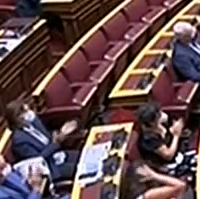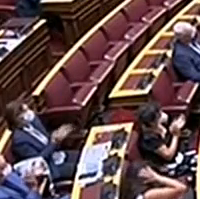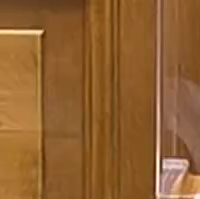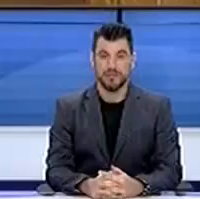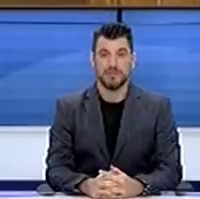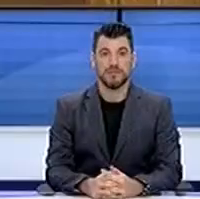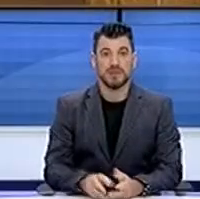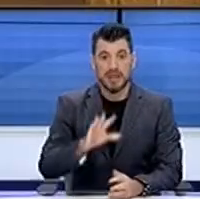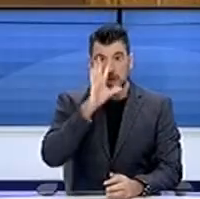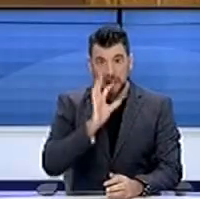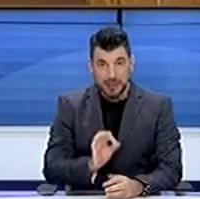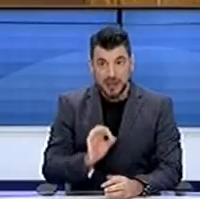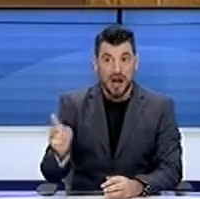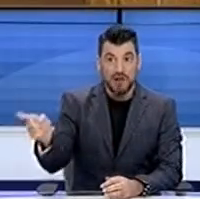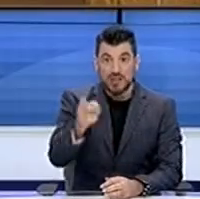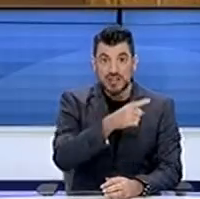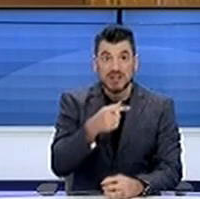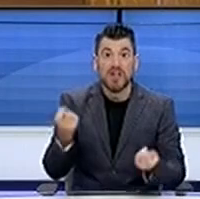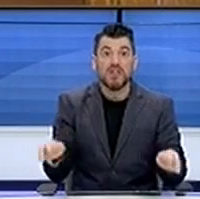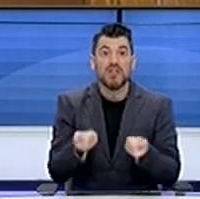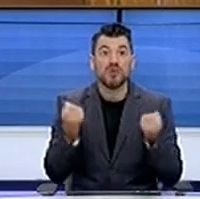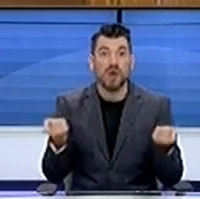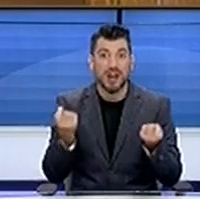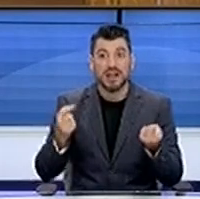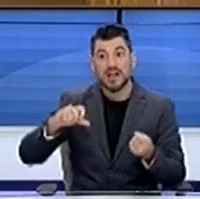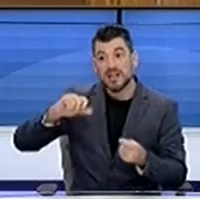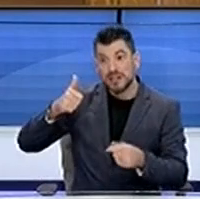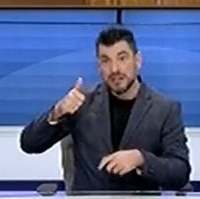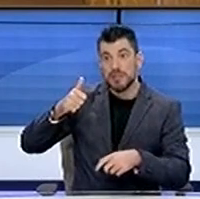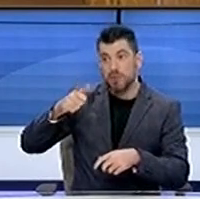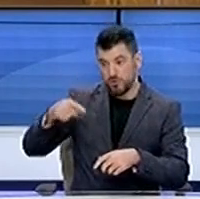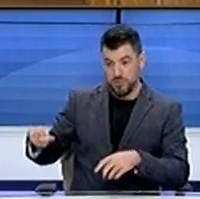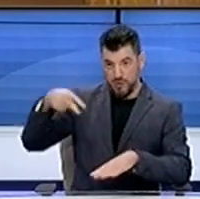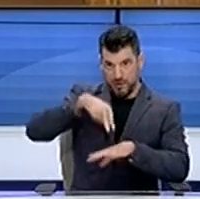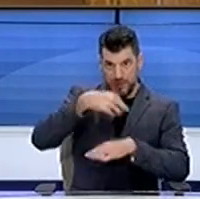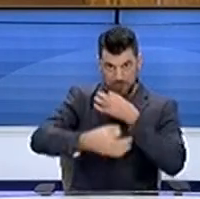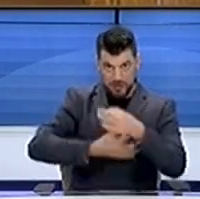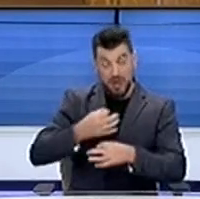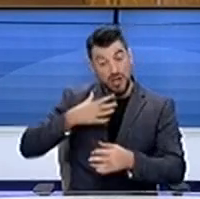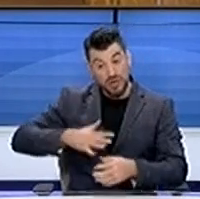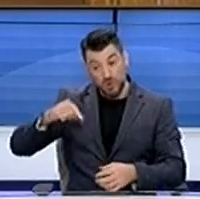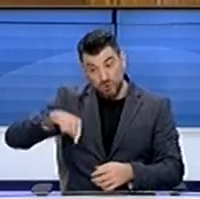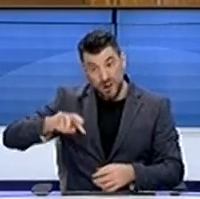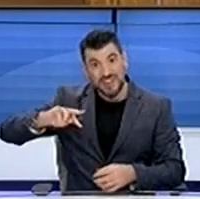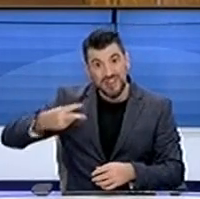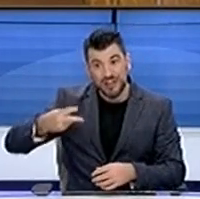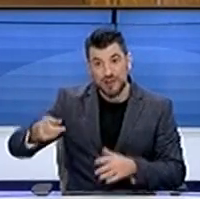Και ειλικρινά, αφού δεν το κάνατε στην πρωτομιλία, περιμένω στη θρολογία σας, κύριε Μητσοτάκη, μια